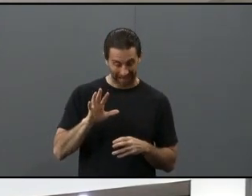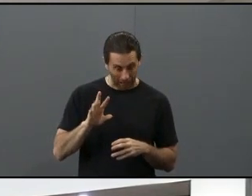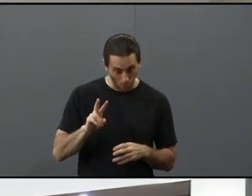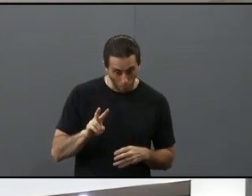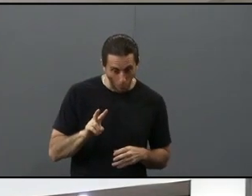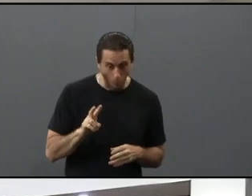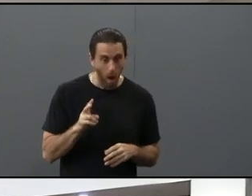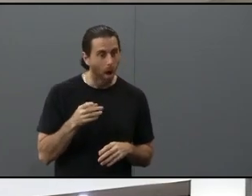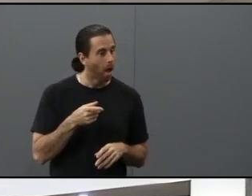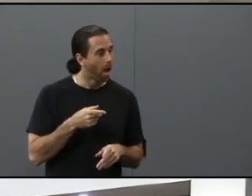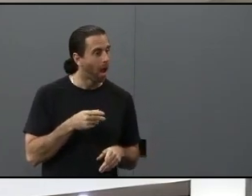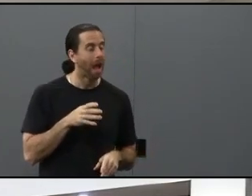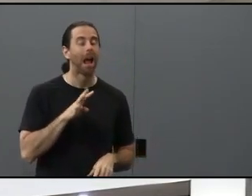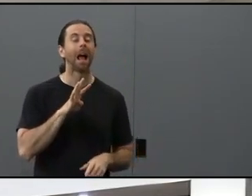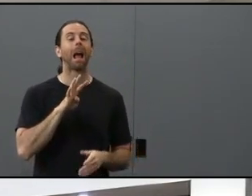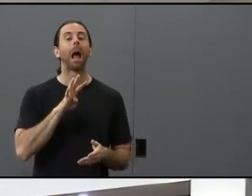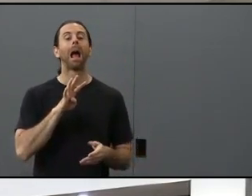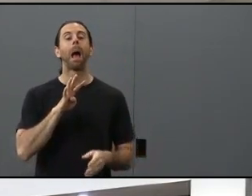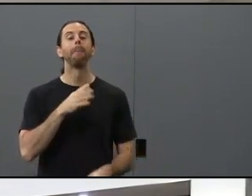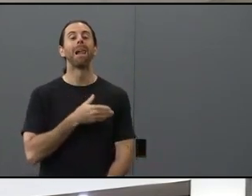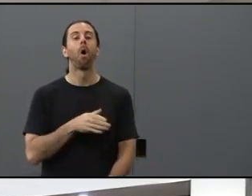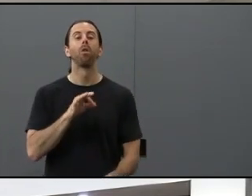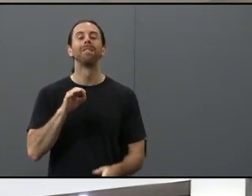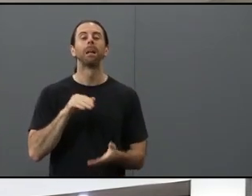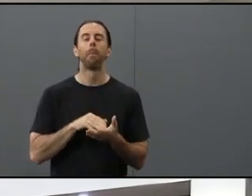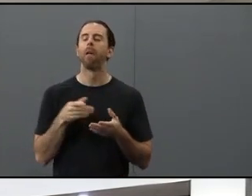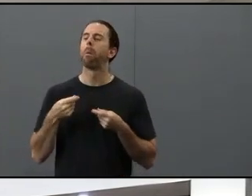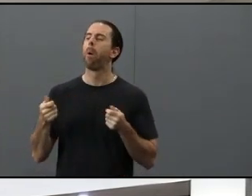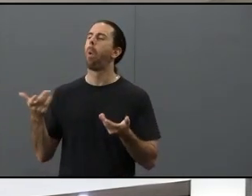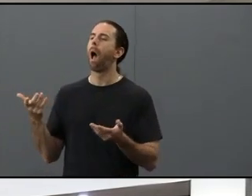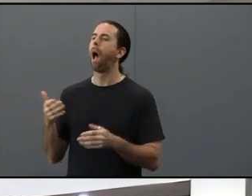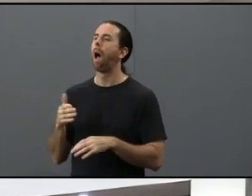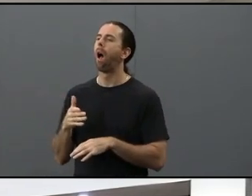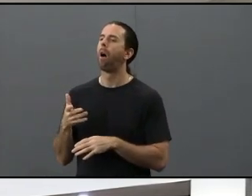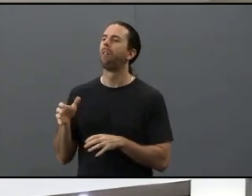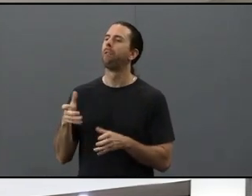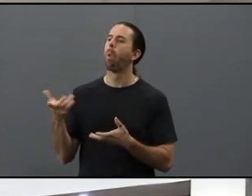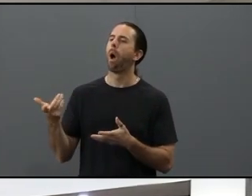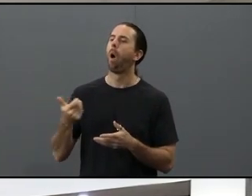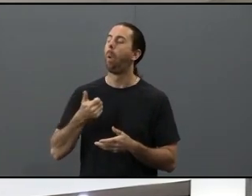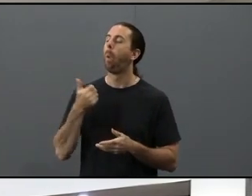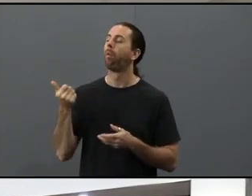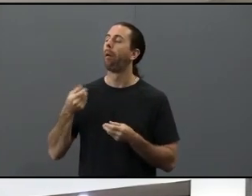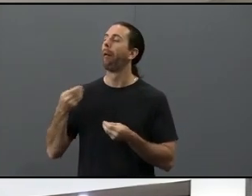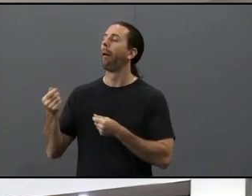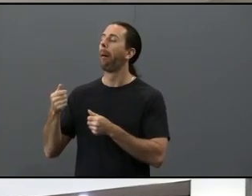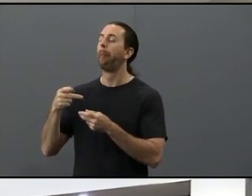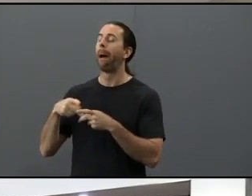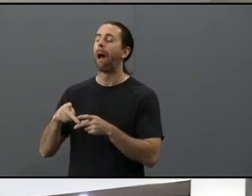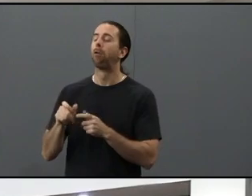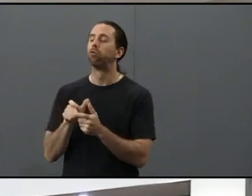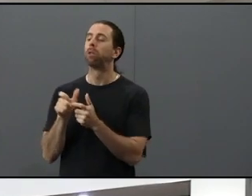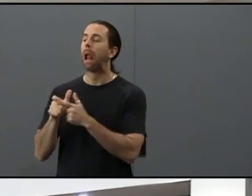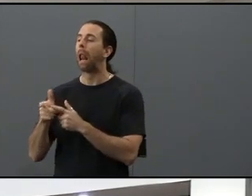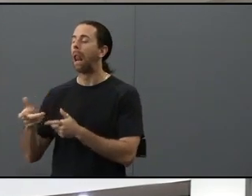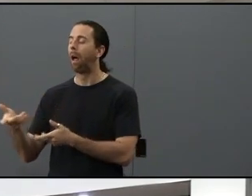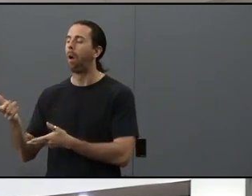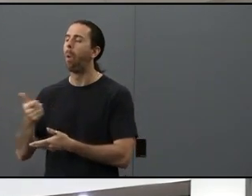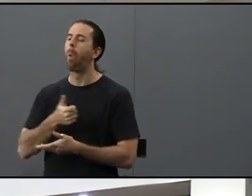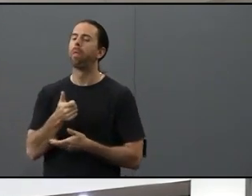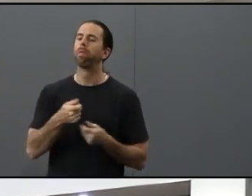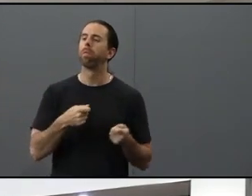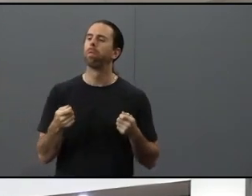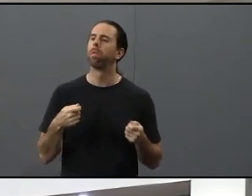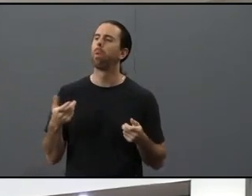demand vous allez dépenser sur 4900000 à part du groupe Montini là qui va faire un gros projet dans le parc industriel on entend les